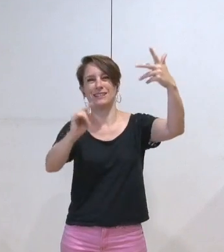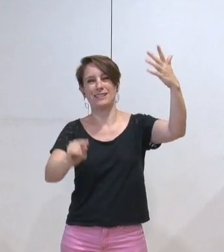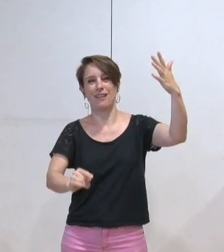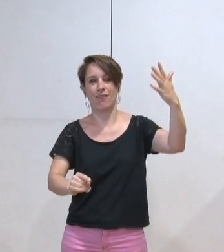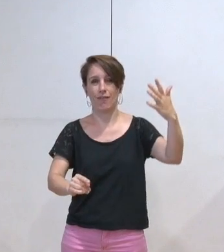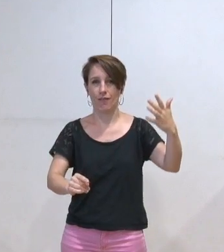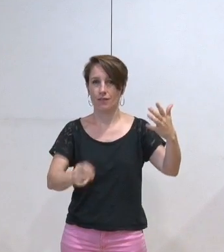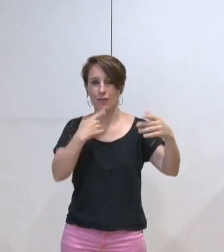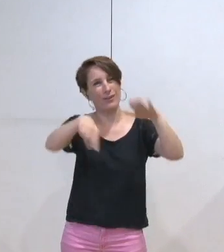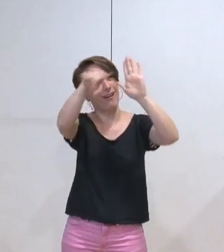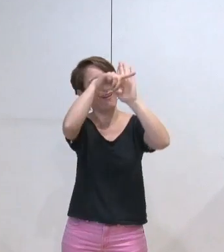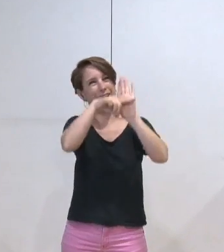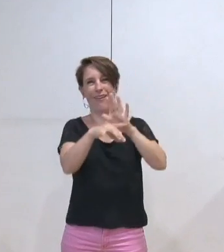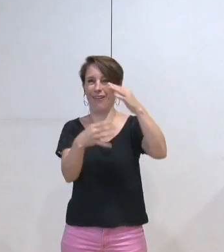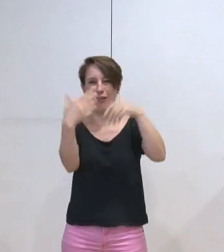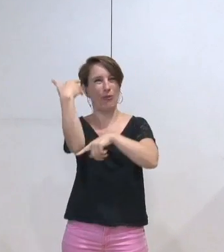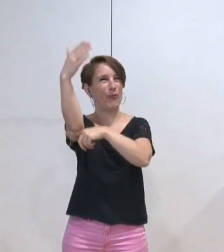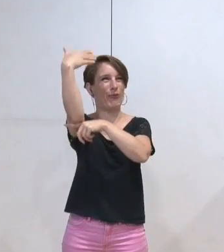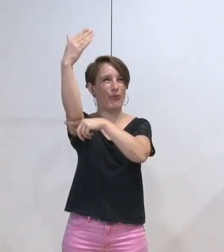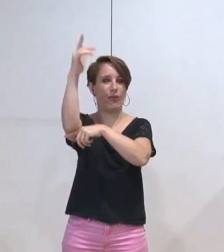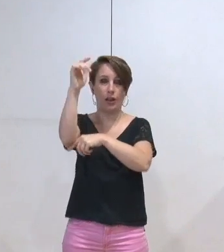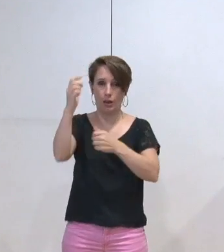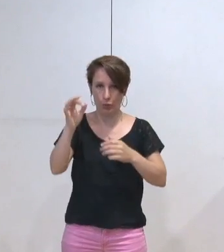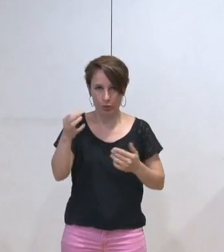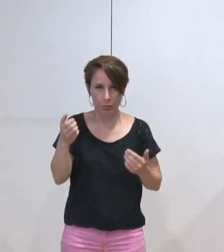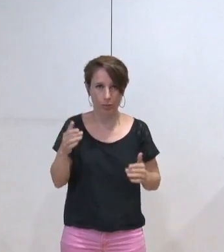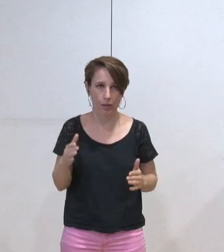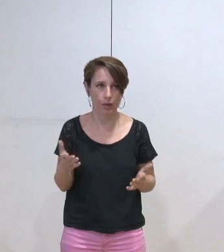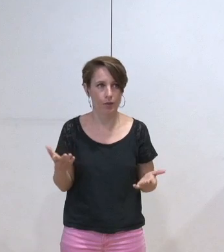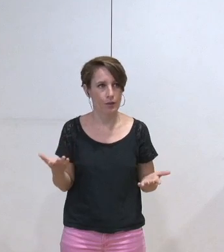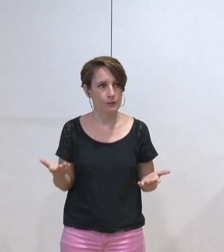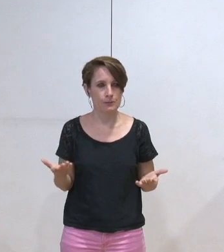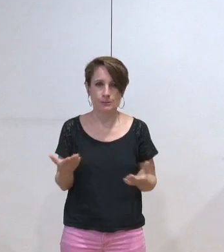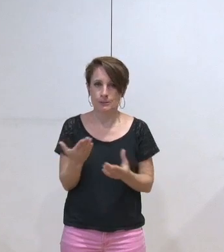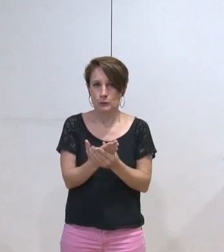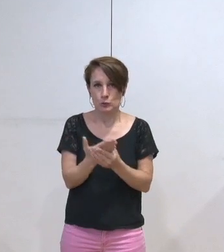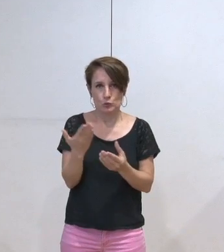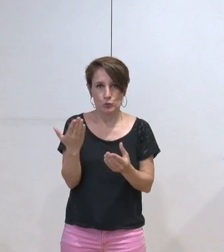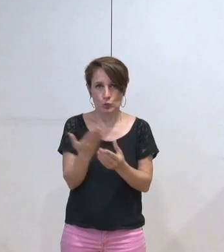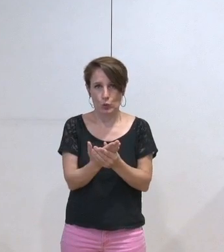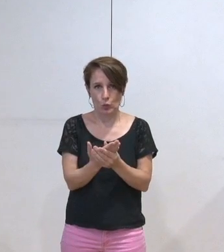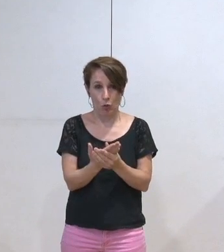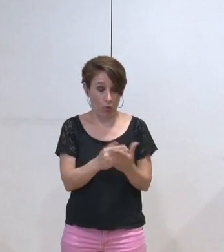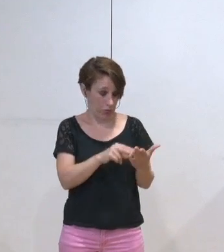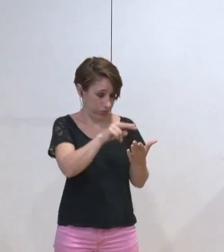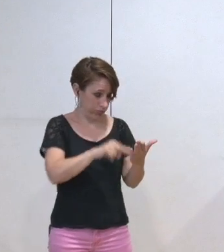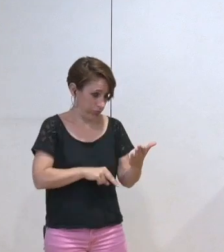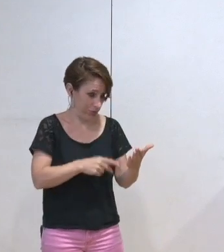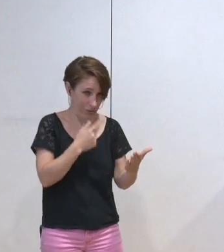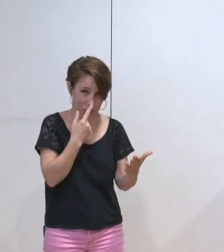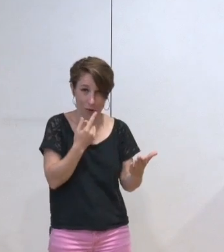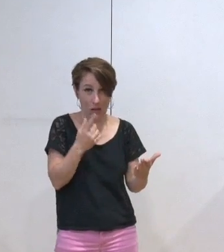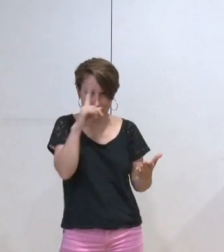c'est un document qui du coup est est est peu peu opposable au fond puisque il n'y a